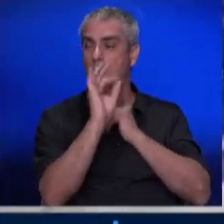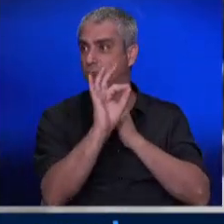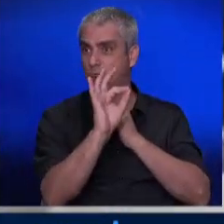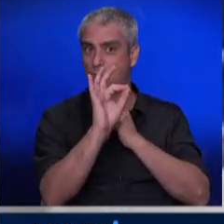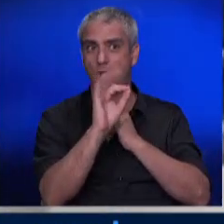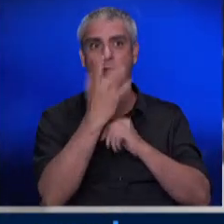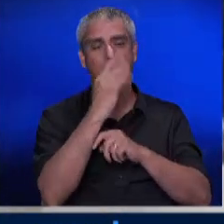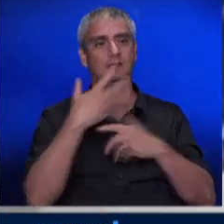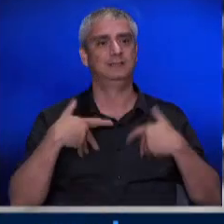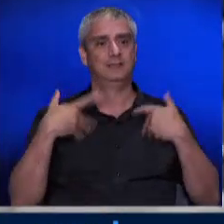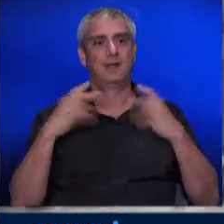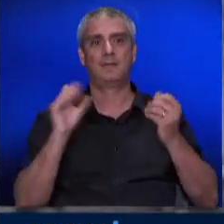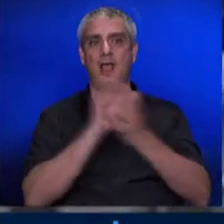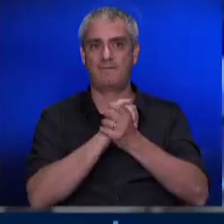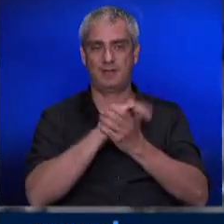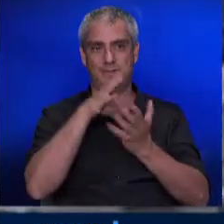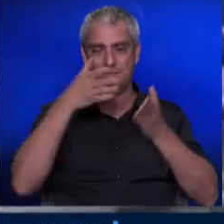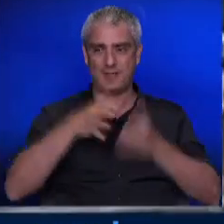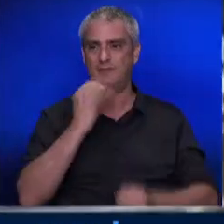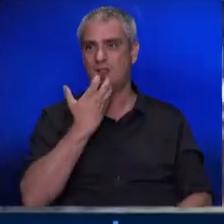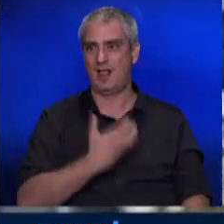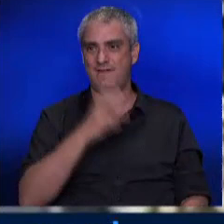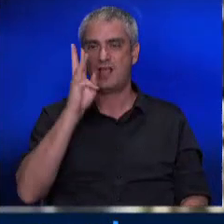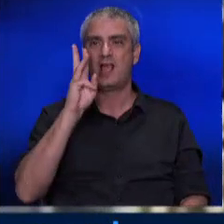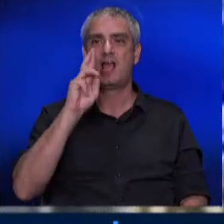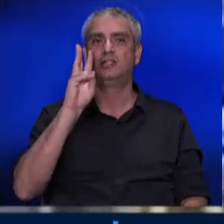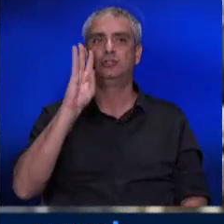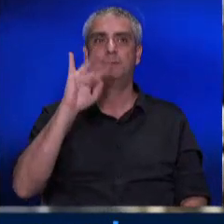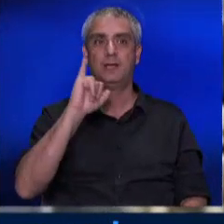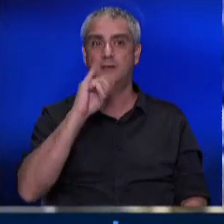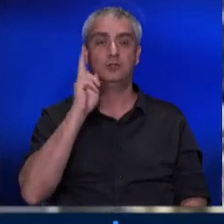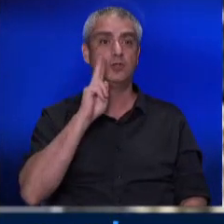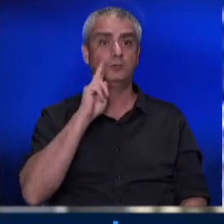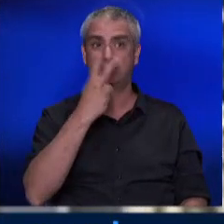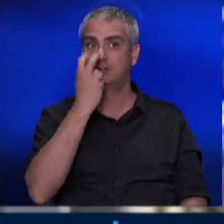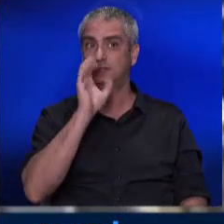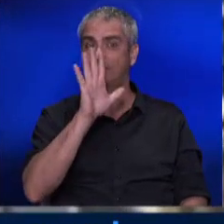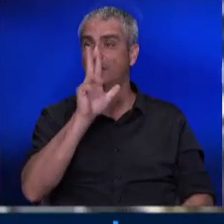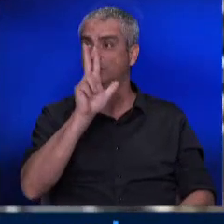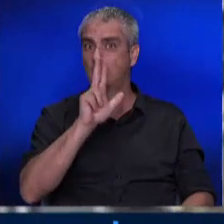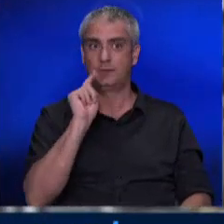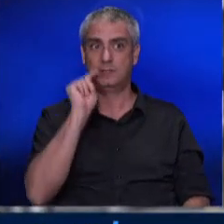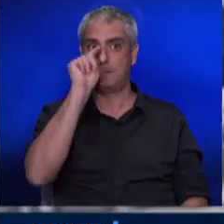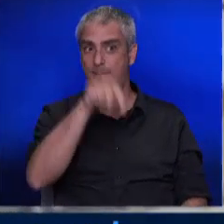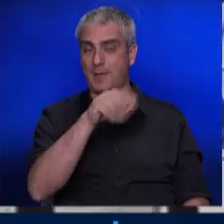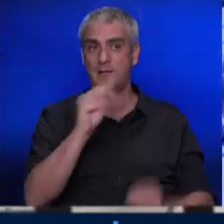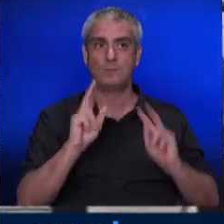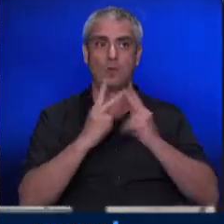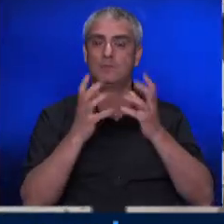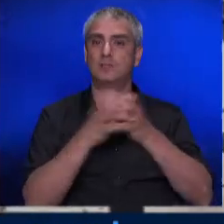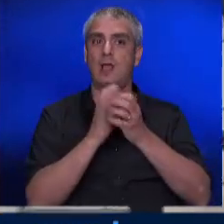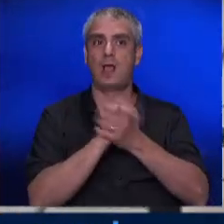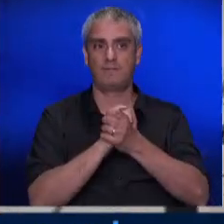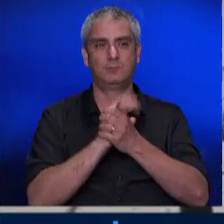ברגע של שמחה עם חבריו בציון הרשב"י. ביום שישי 25 במרס הגיע לכאן מוישי עם קבוצה של חברים